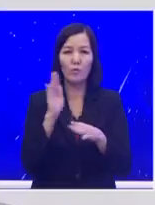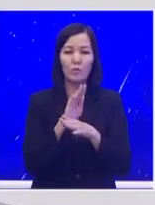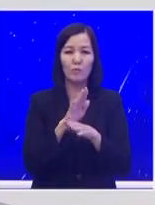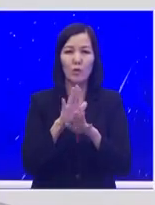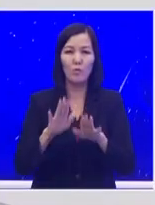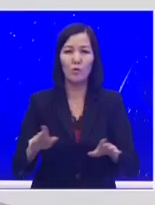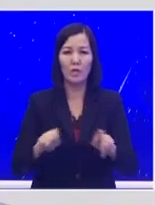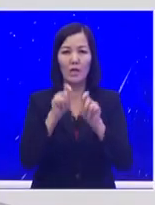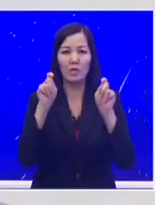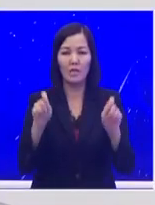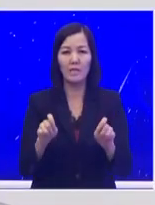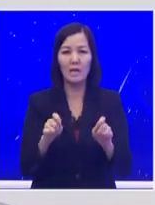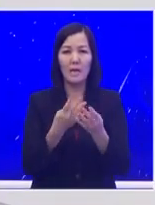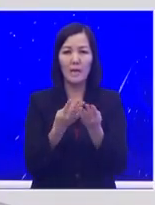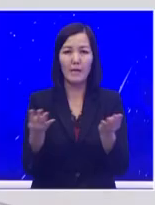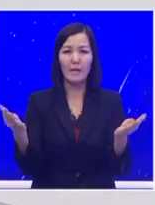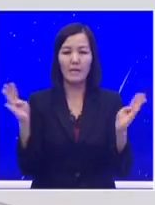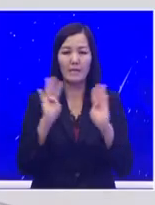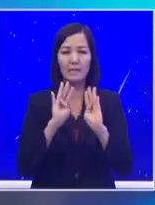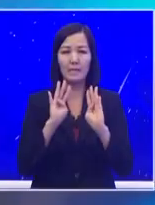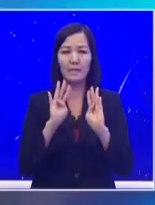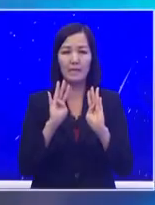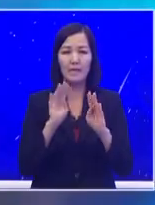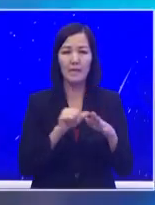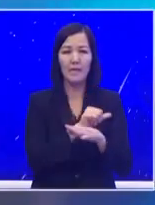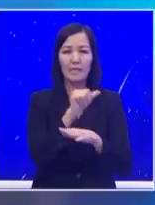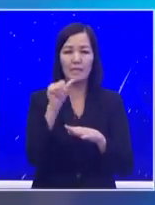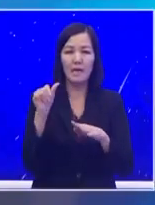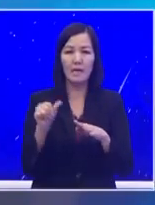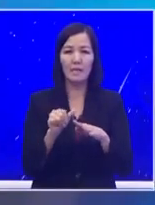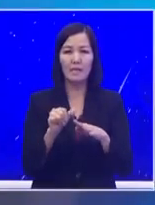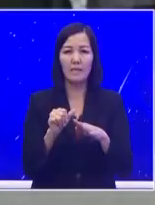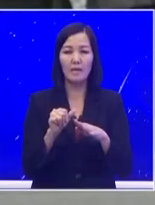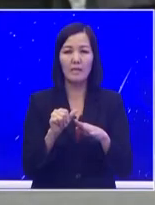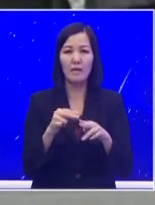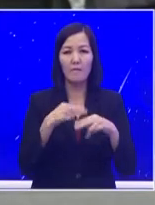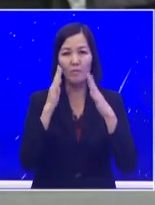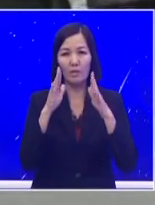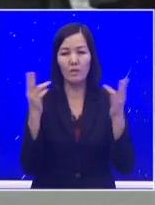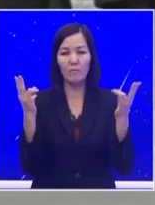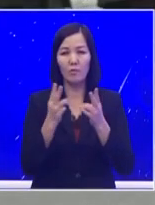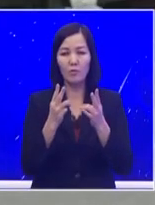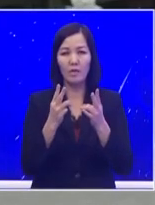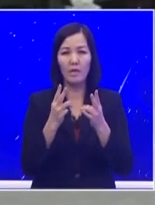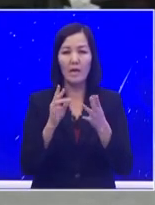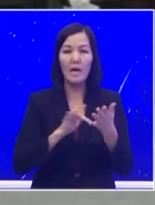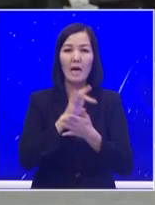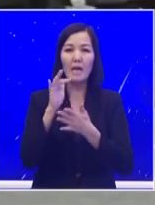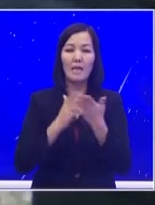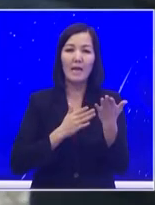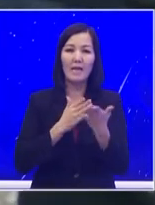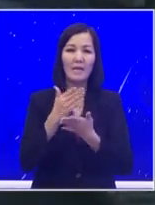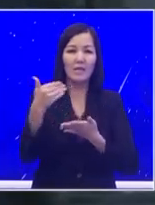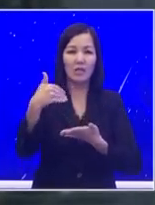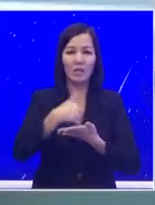орнатылады. Карантинмен коменданттық сағатты шатастырмауға шақырамыз. Енді қаладағы кіріс-шығыстың